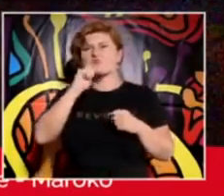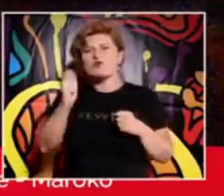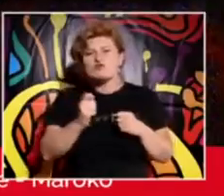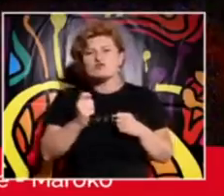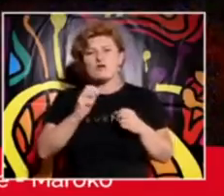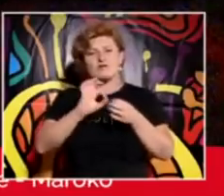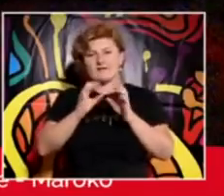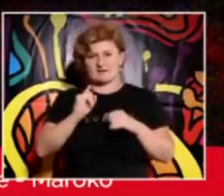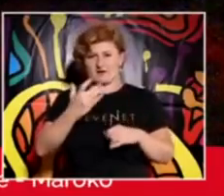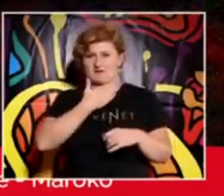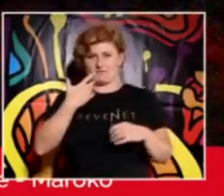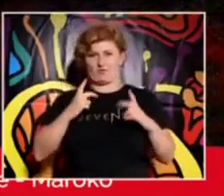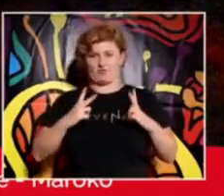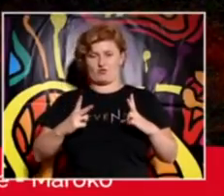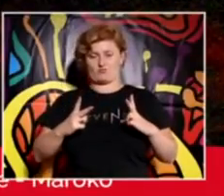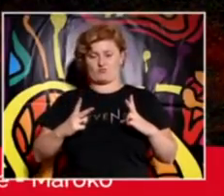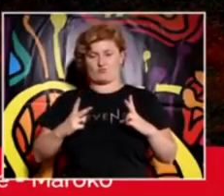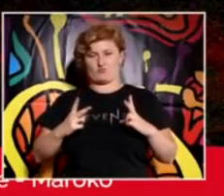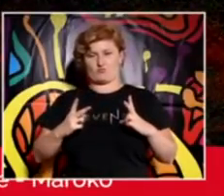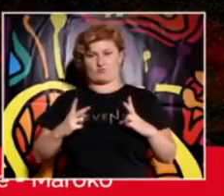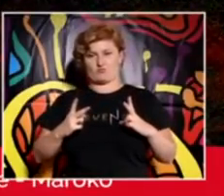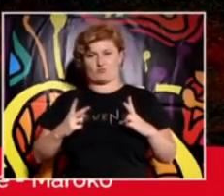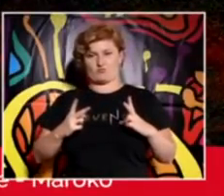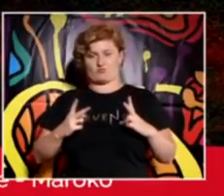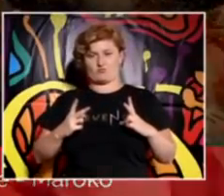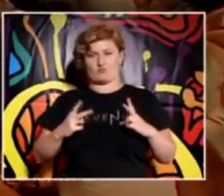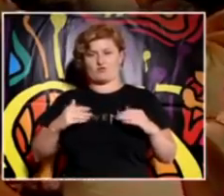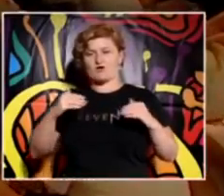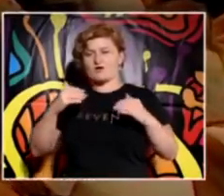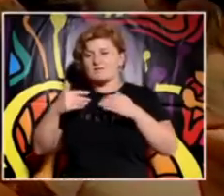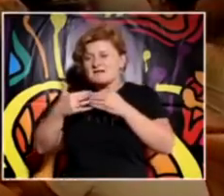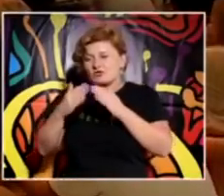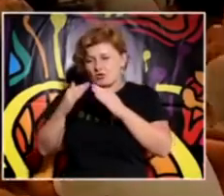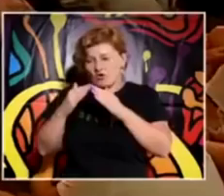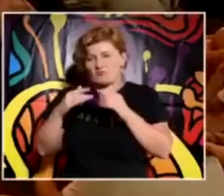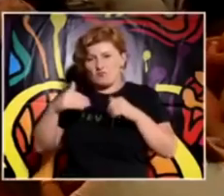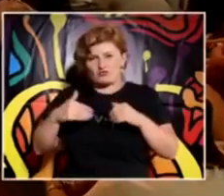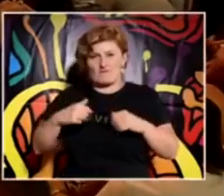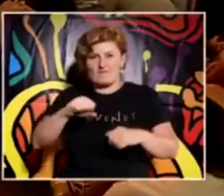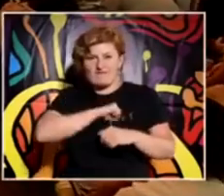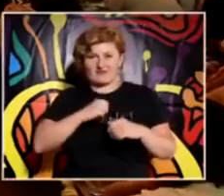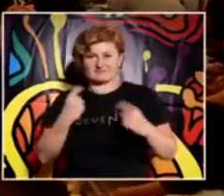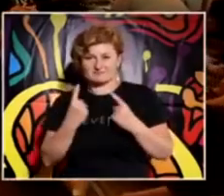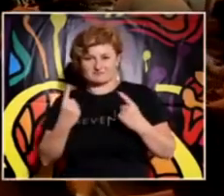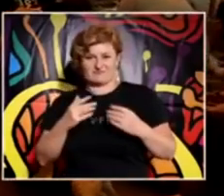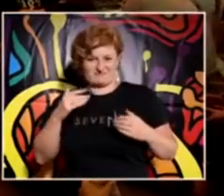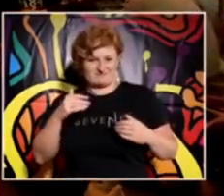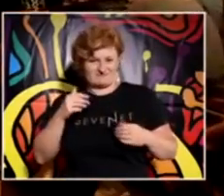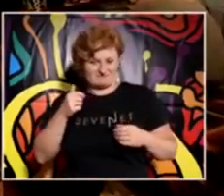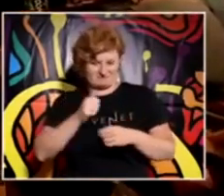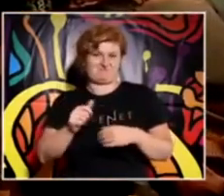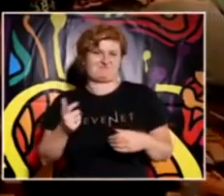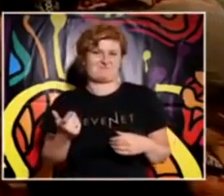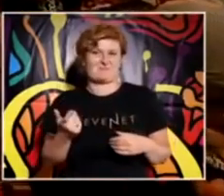urlopu. Chodzi mi o to, że przygodę można przeżyć też o krok od domu. I takim naszym spontanem weekendowym był na